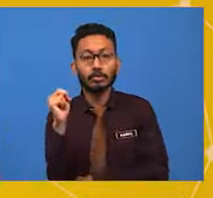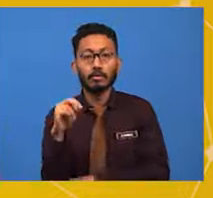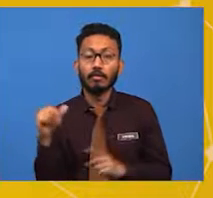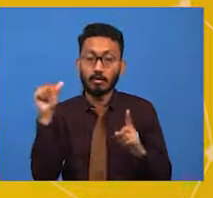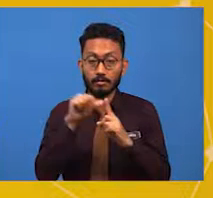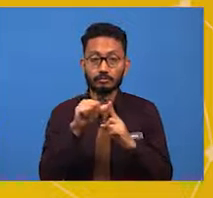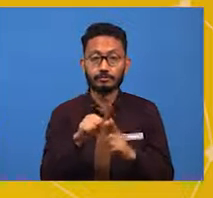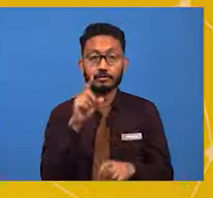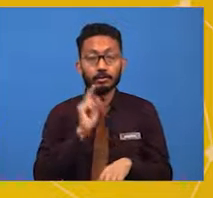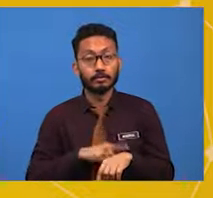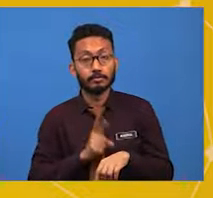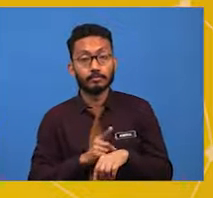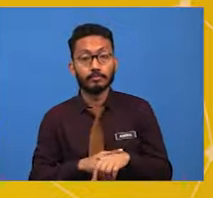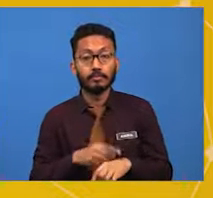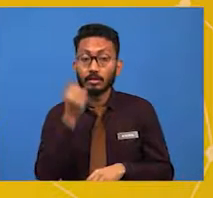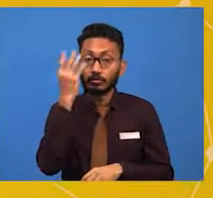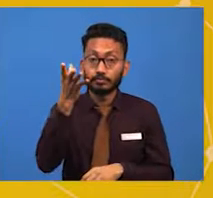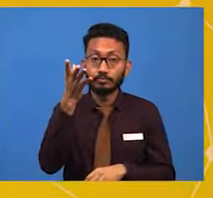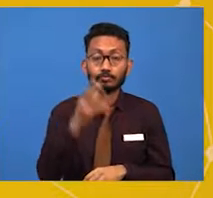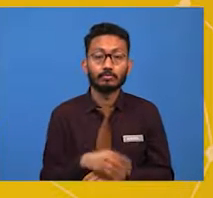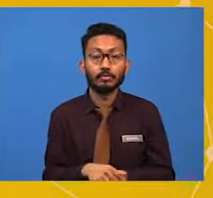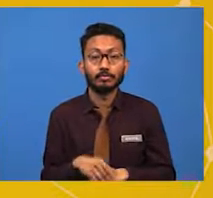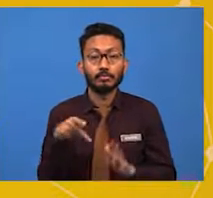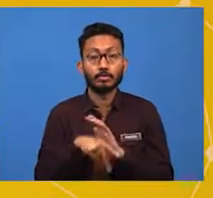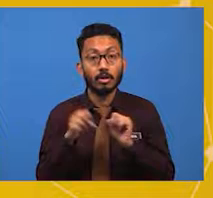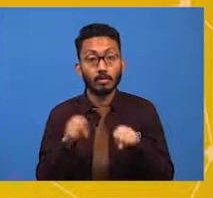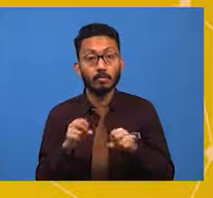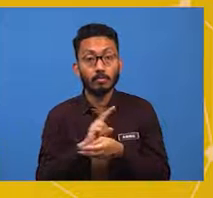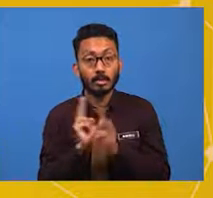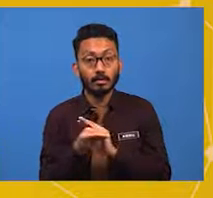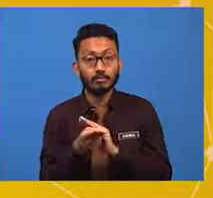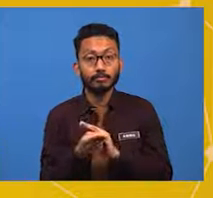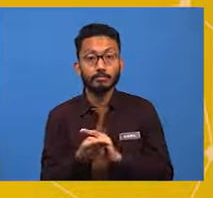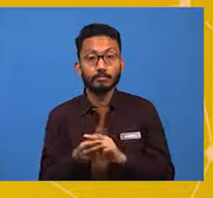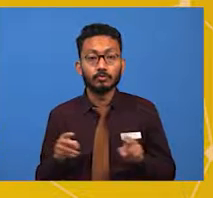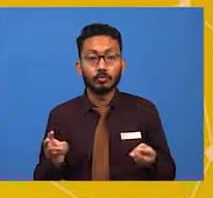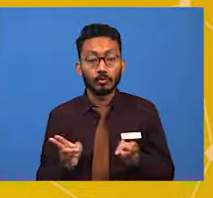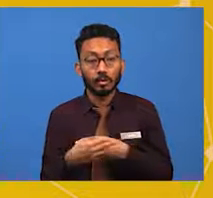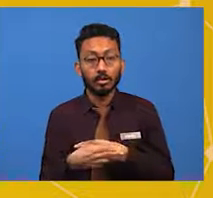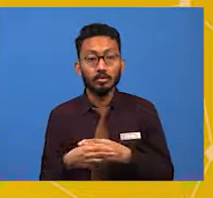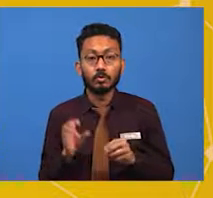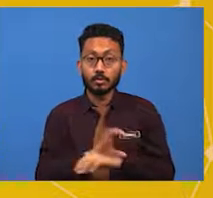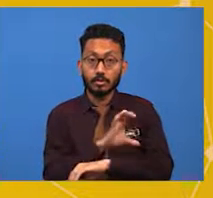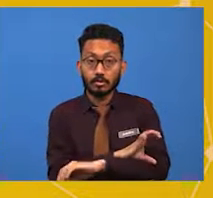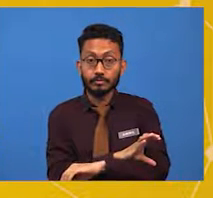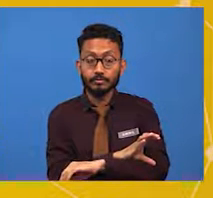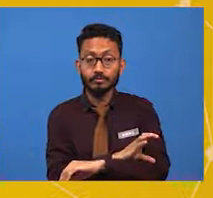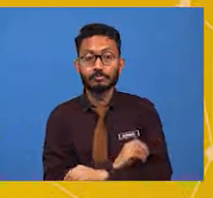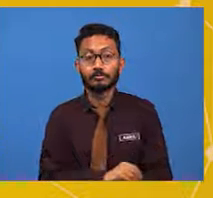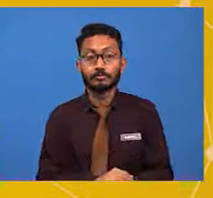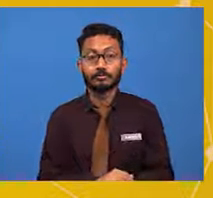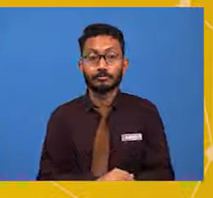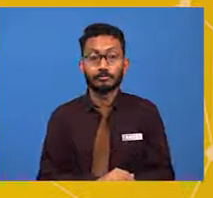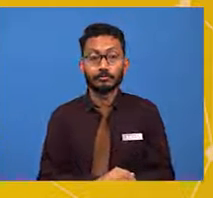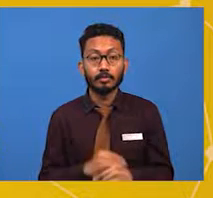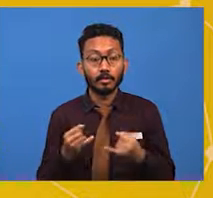Semasa pengisytiharan pemboleh ubah, ruang ingatan dalam komputer ditempat berdasarkan